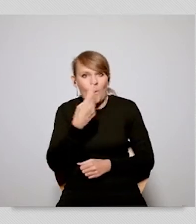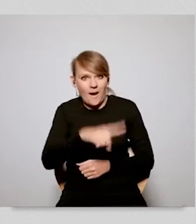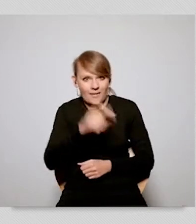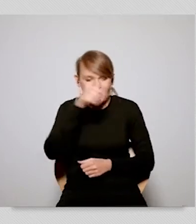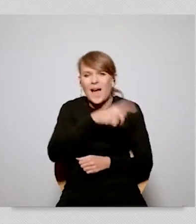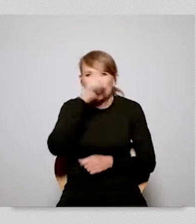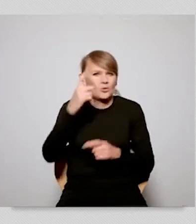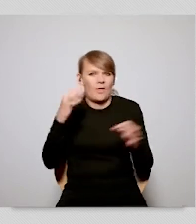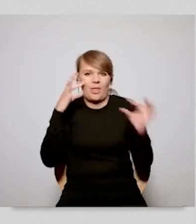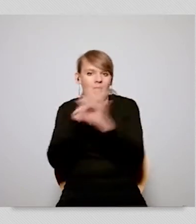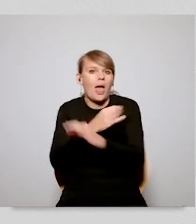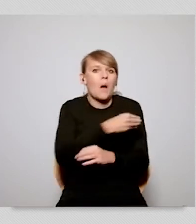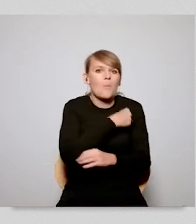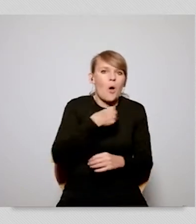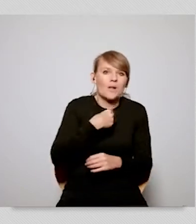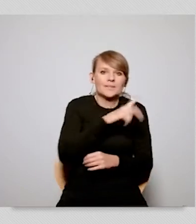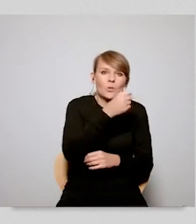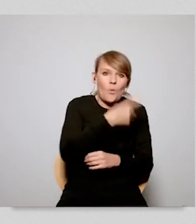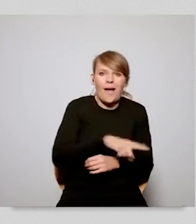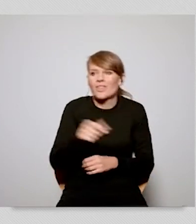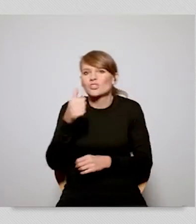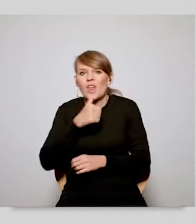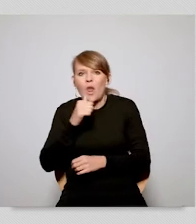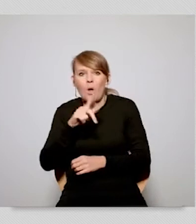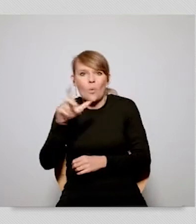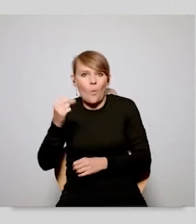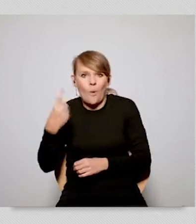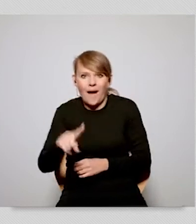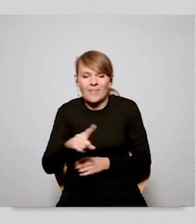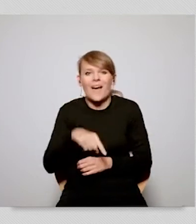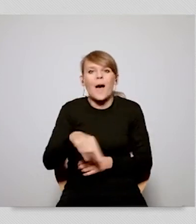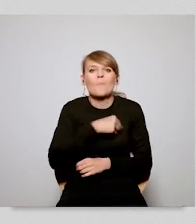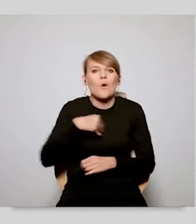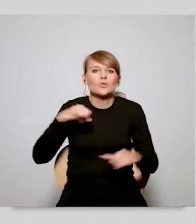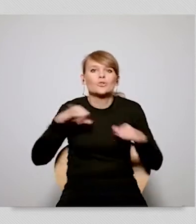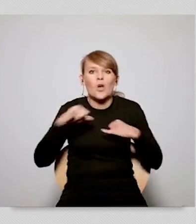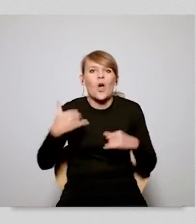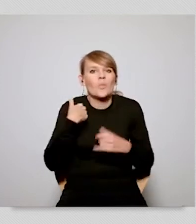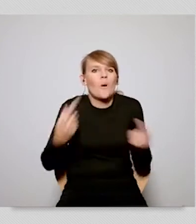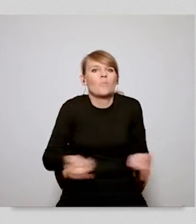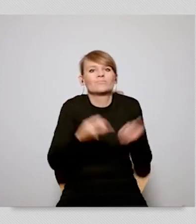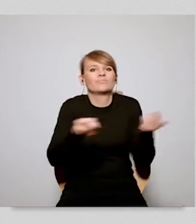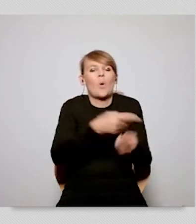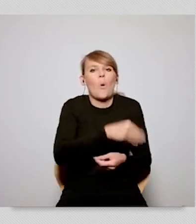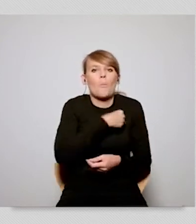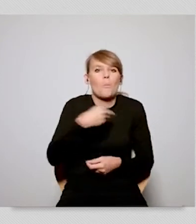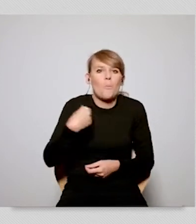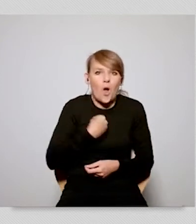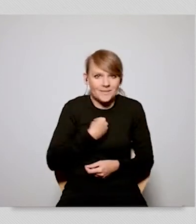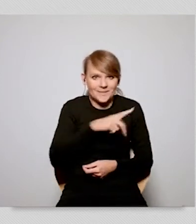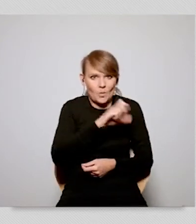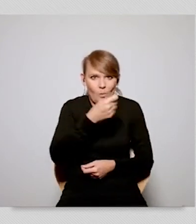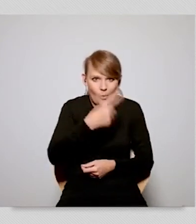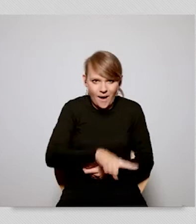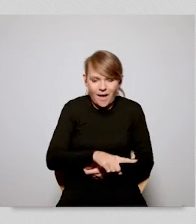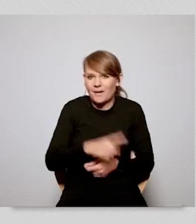trochę myli. Polski Ład, Zielony Ład, ten rząd się dosyć mocno przyłożył w rozpromowanie Polskiego Ładu. Jest tu